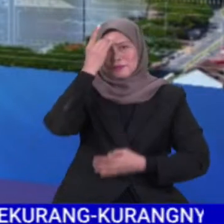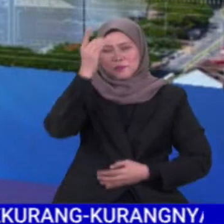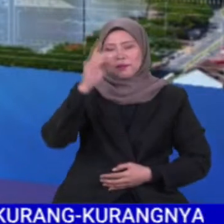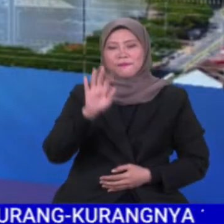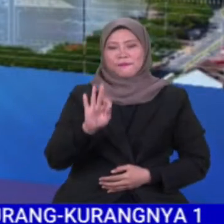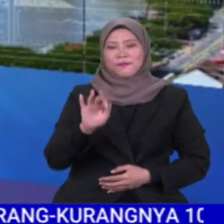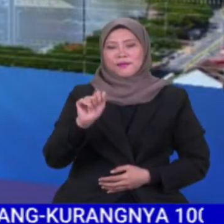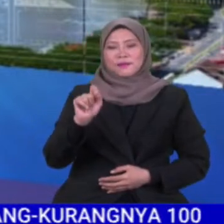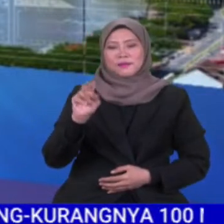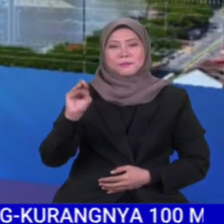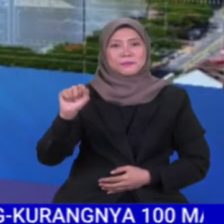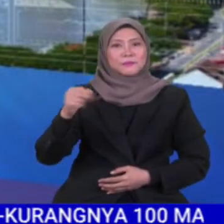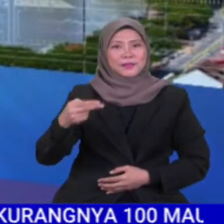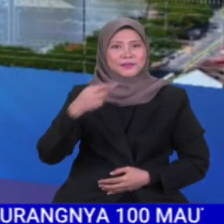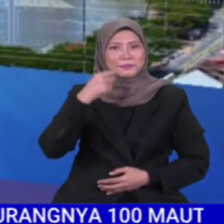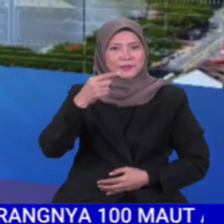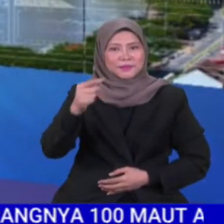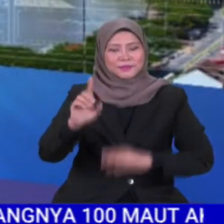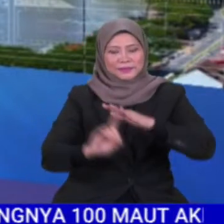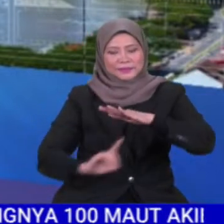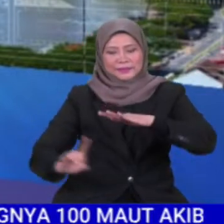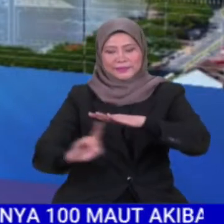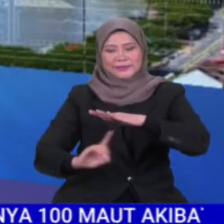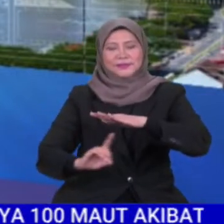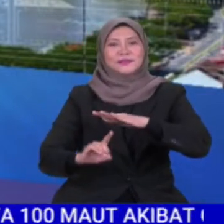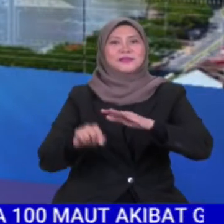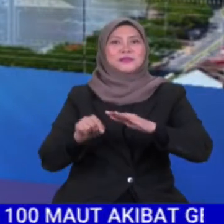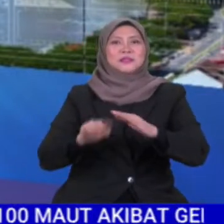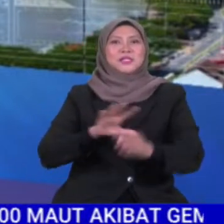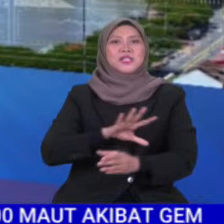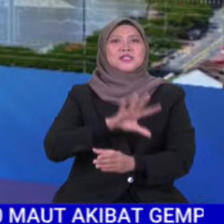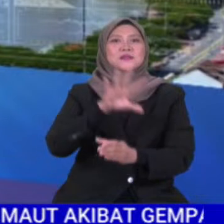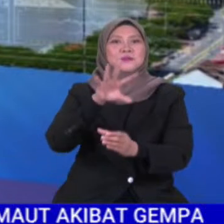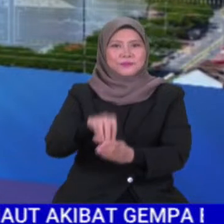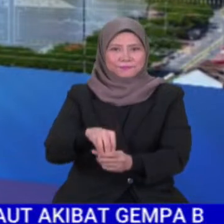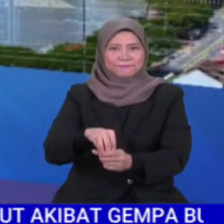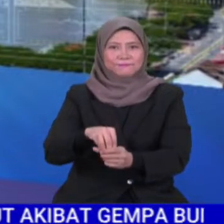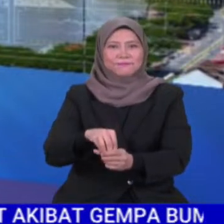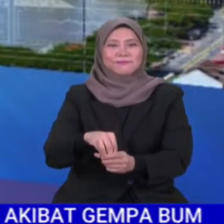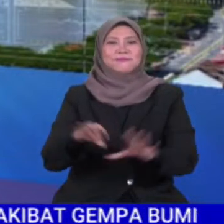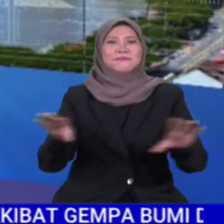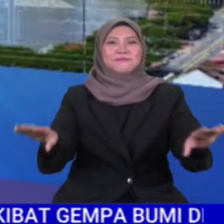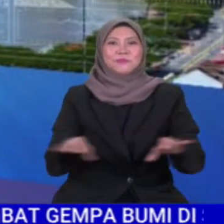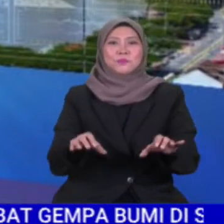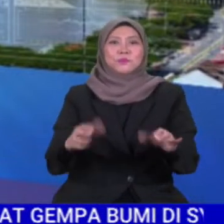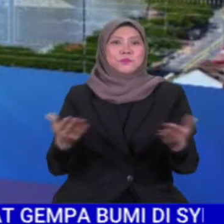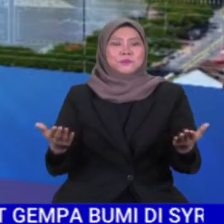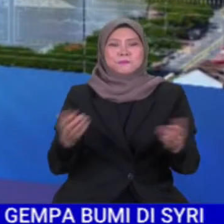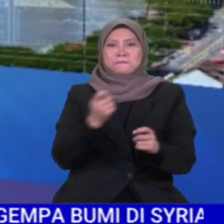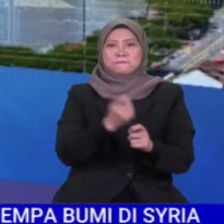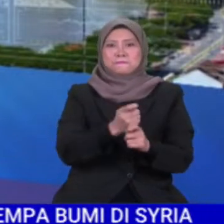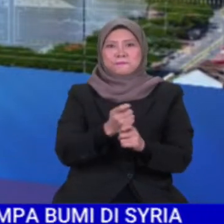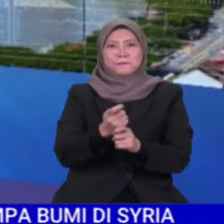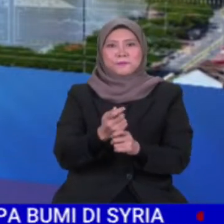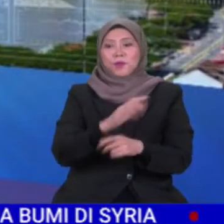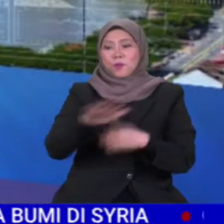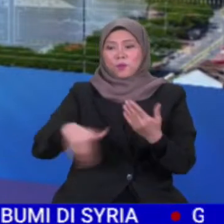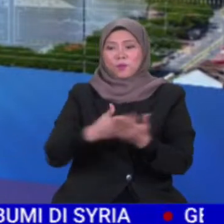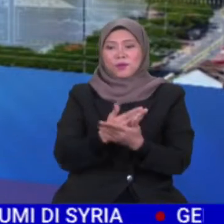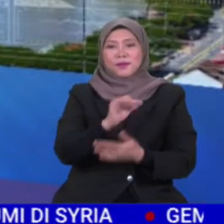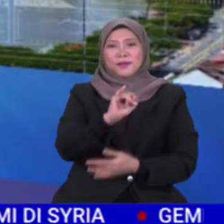Fatimah Abdullah berkata, dasar tersebut merupakan dasar inclusivity yang dilaksanakan dengan penetapan bahawa